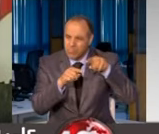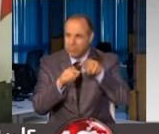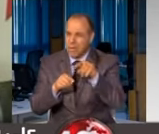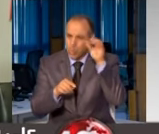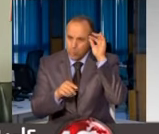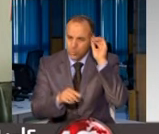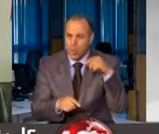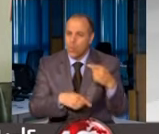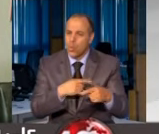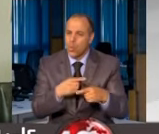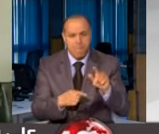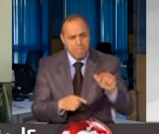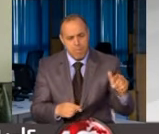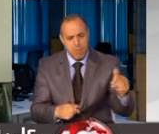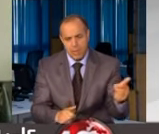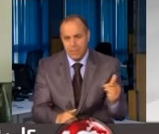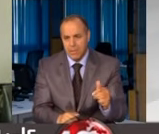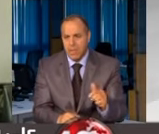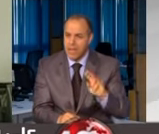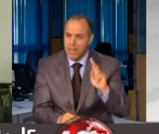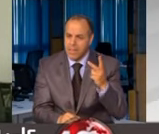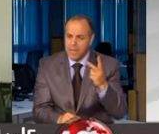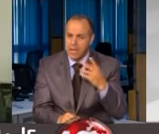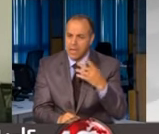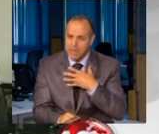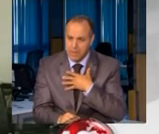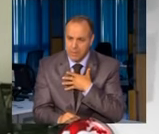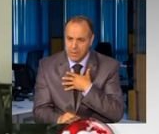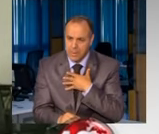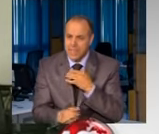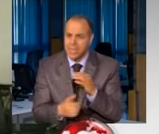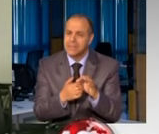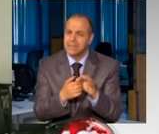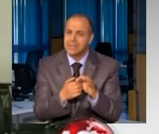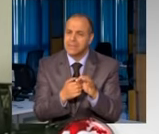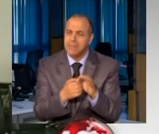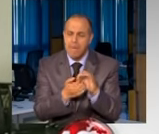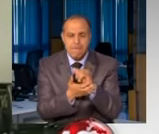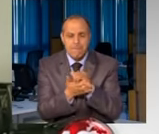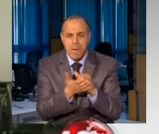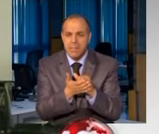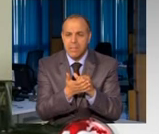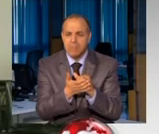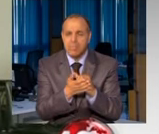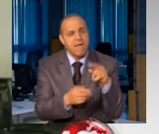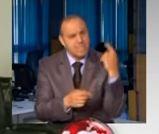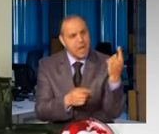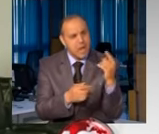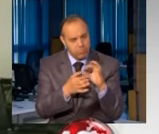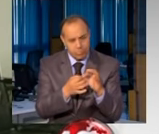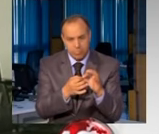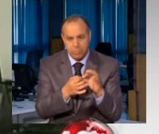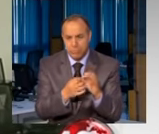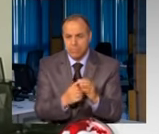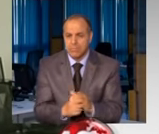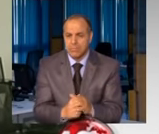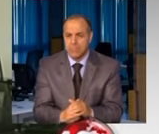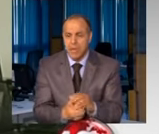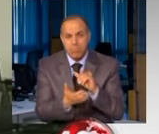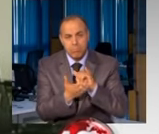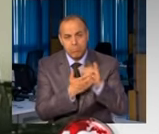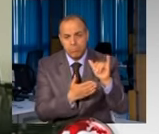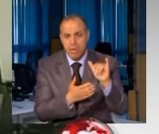كل يوم معناها الرحلات موجودة، وحاجة ثانية ماذا بينا معناها تتربط المطار برحلات دولية، لأن بطبيعة الحال